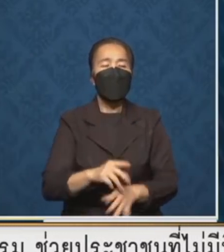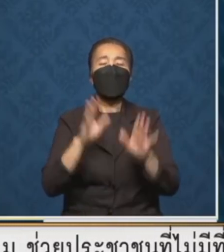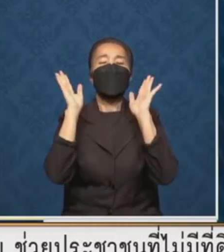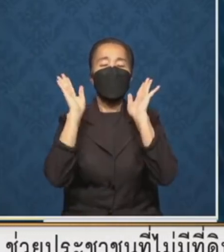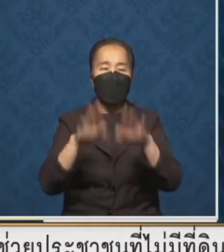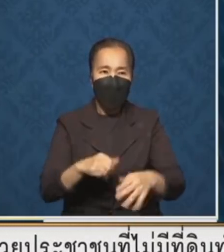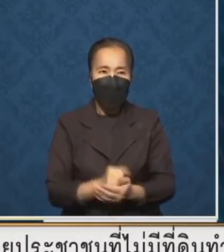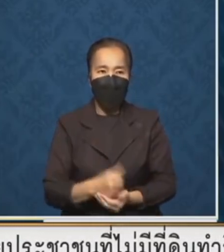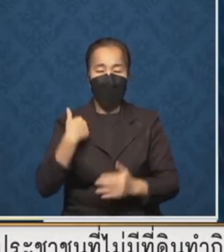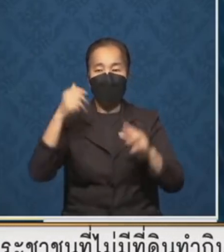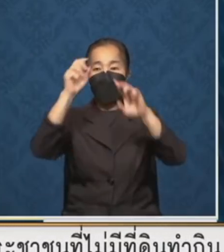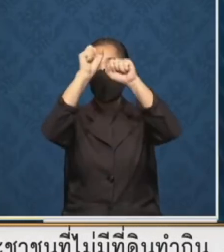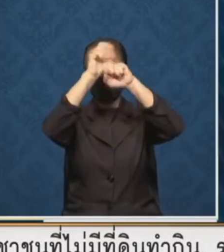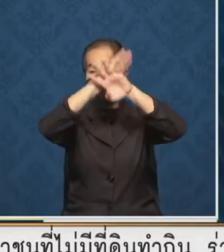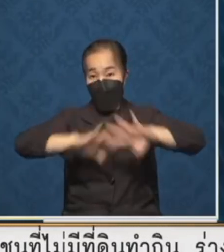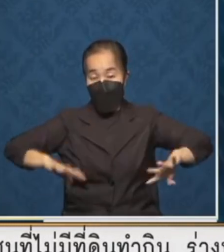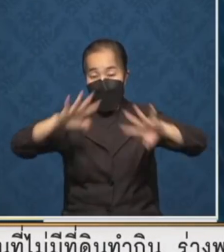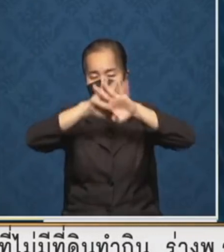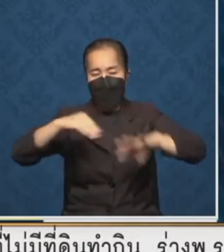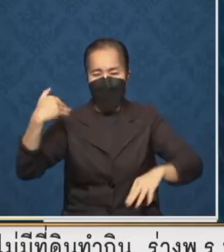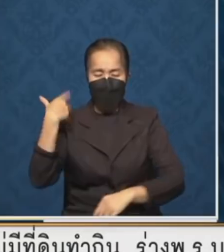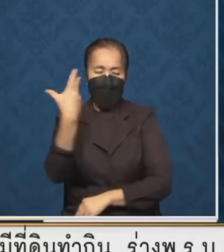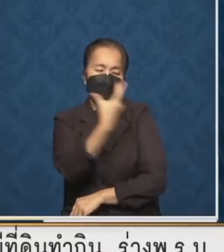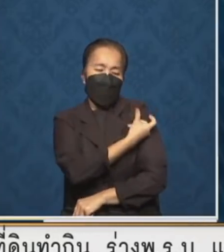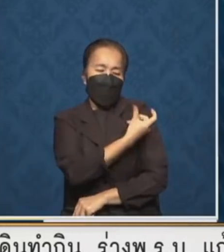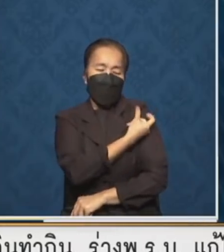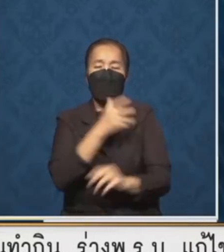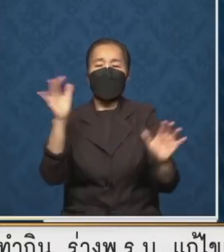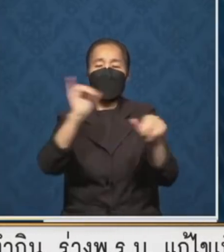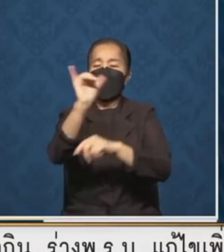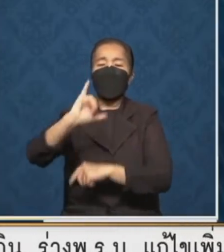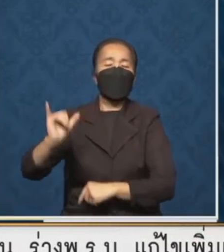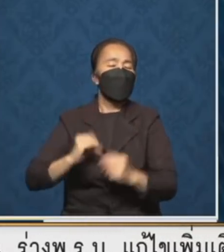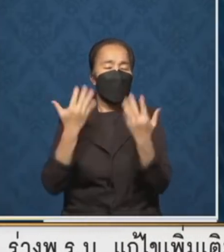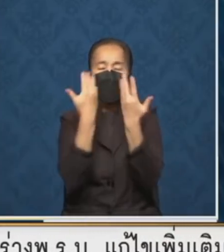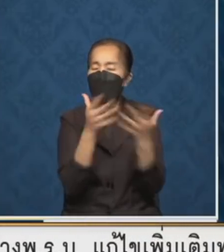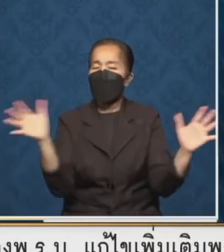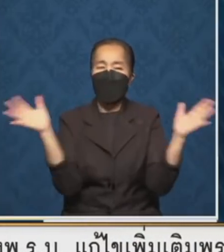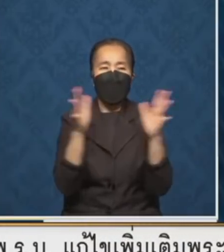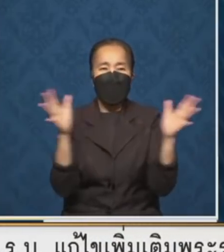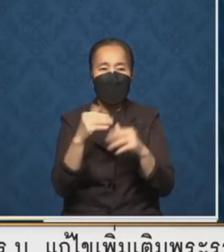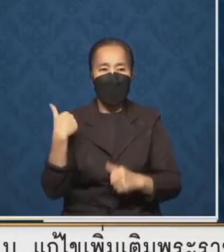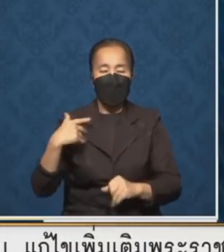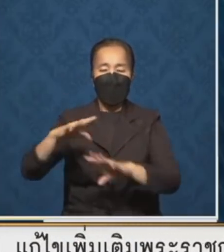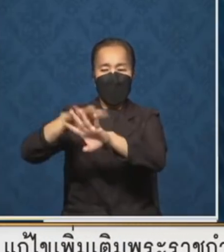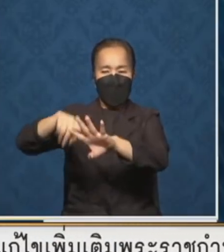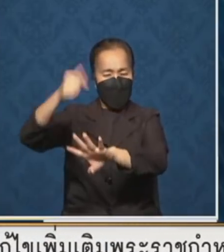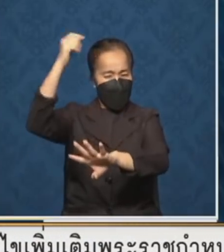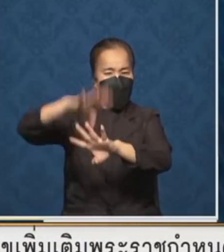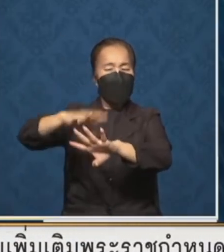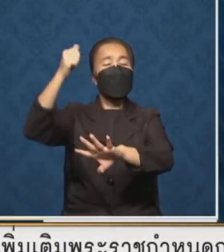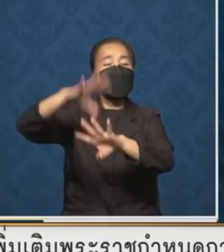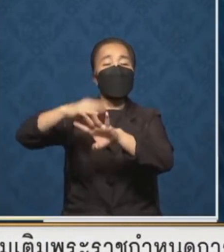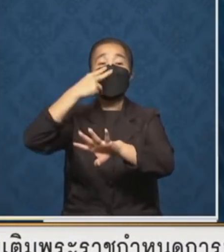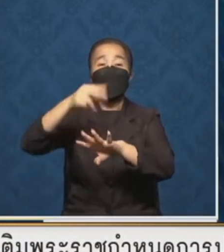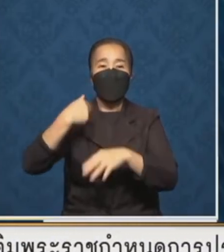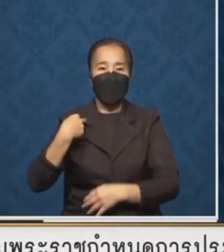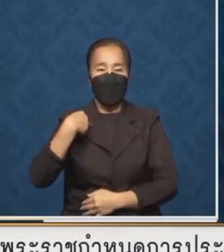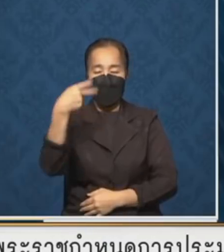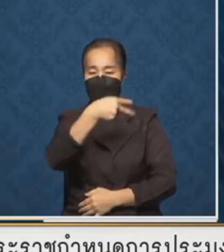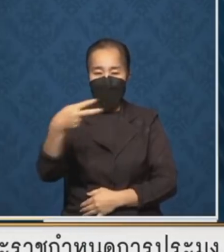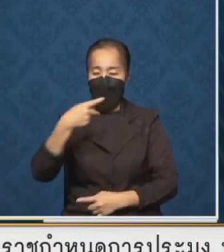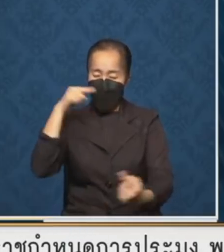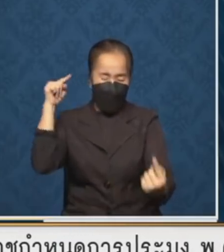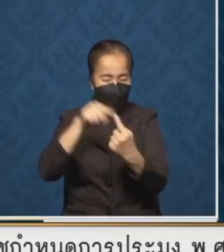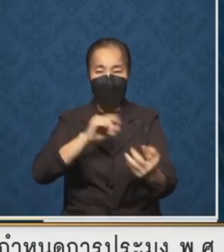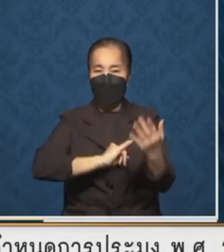อาเซียนเนี่ยเรามีคนที่ได้ฉีดวัคซีนเป็นจำนวนมากเป็นอันดับ2สแกน QR ได้เลยนะครับสแกนเข้าไปปุ๊บเจอตอนที่ท่านพูดพอดีเป๊ะเ